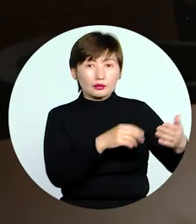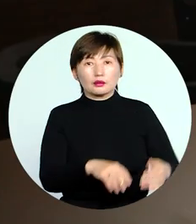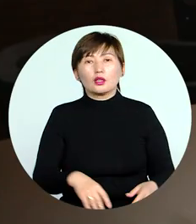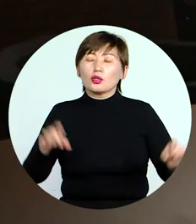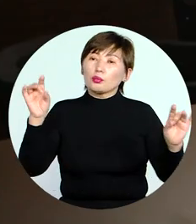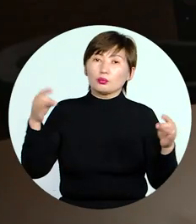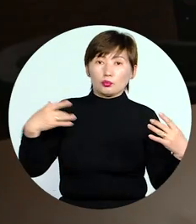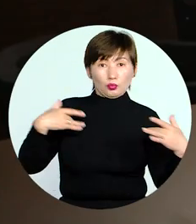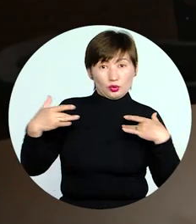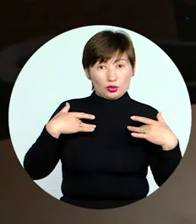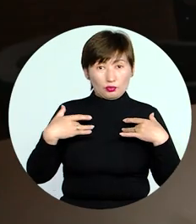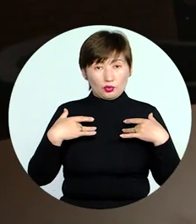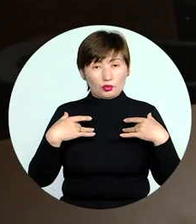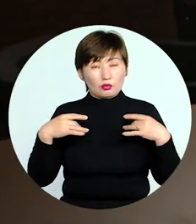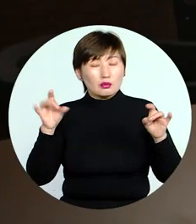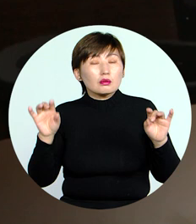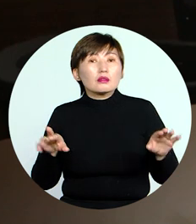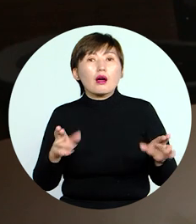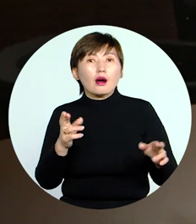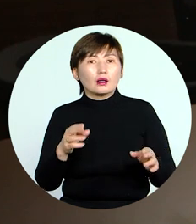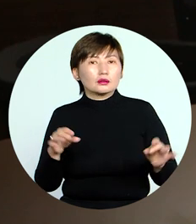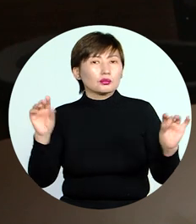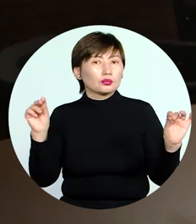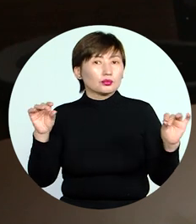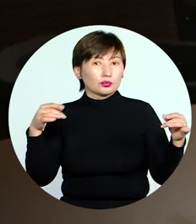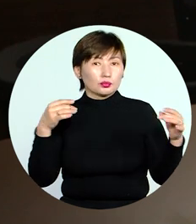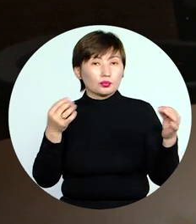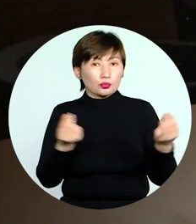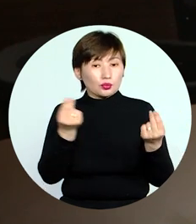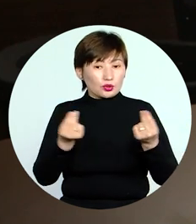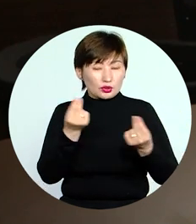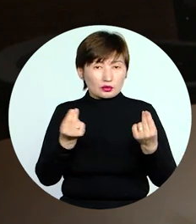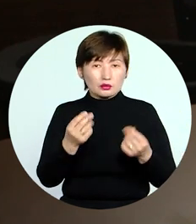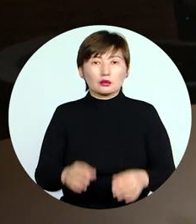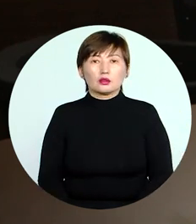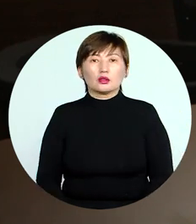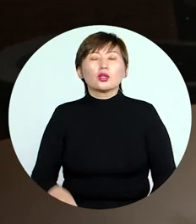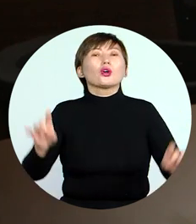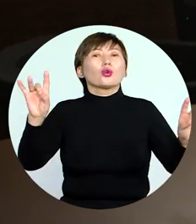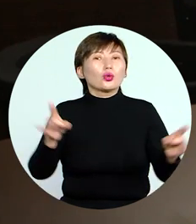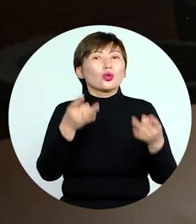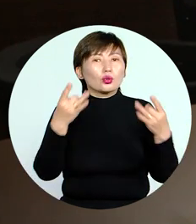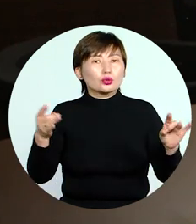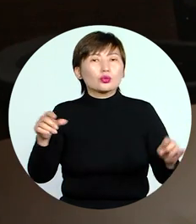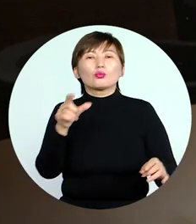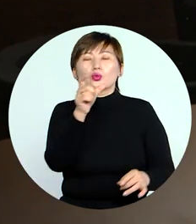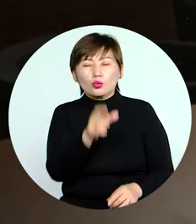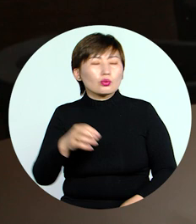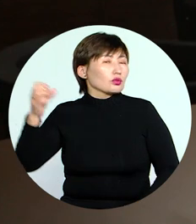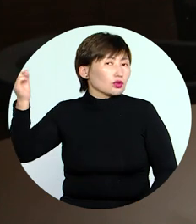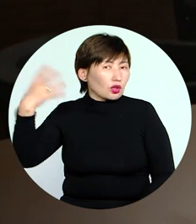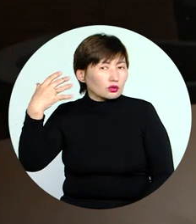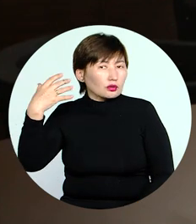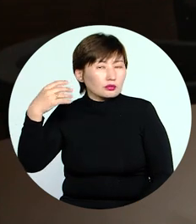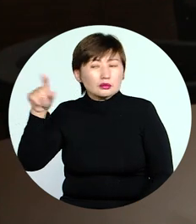бүжиг юм уу биш ягаад онцлог одоо энэ хөгжим юм бэ гэх. Тэгэхээр ерөөсө хөгжмийг өөрөө хүн сонсоод хөгжмөөс